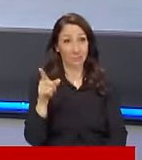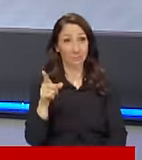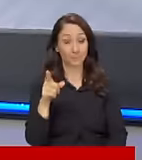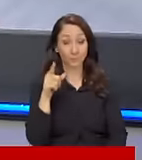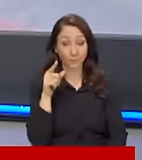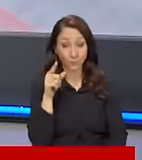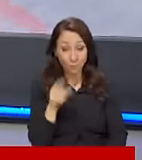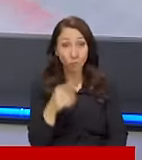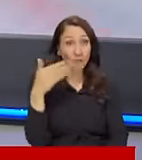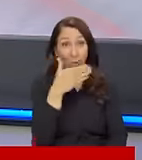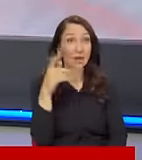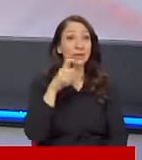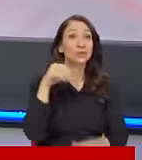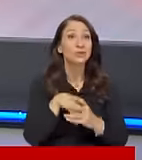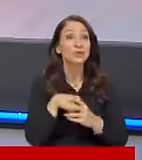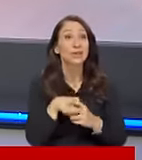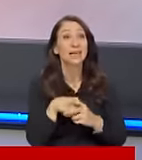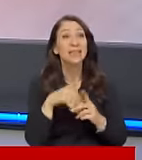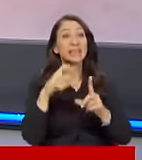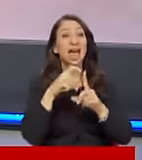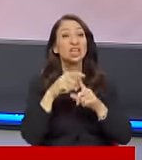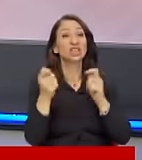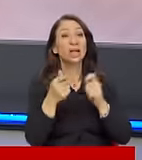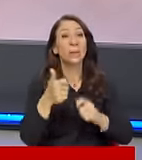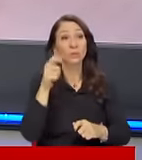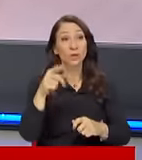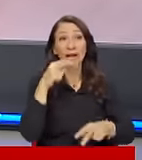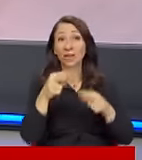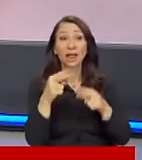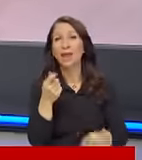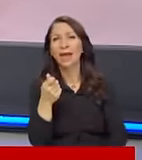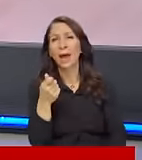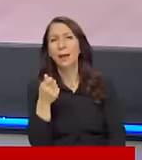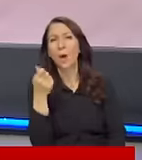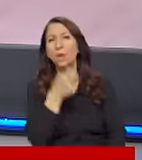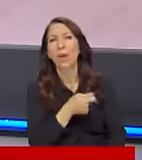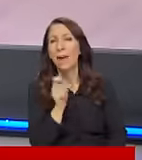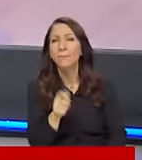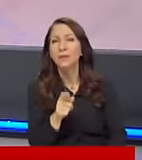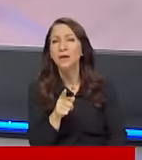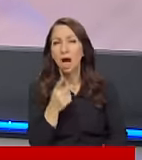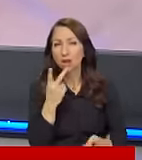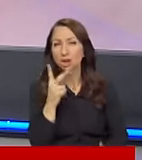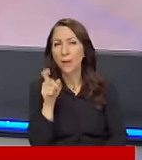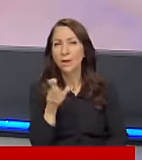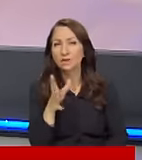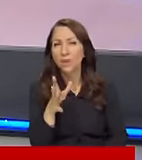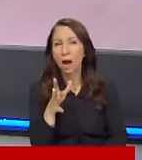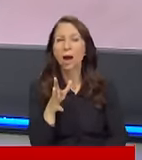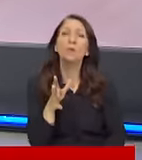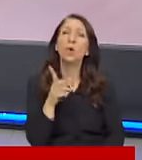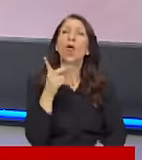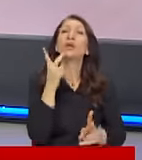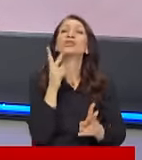hissettiğimiz bu Ramazan ayı içinde Diyanet İşleri Başkanlığı bu restoranlara ne kadar ödeme yaptı? Açıklarlar mı? Ya da